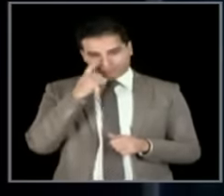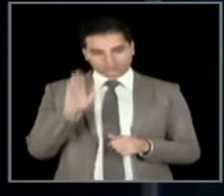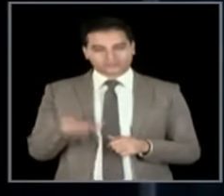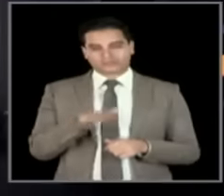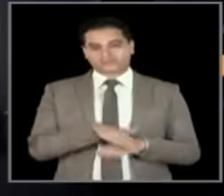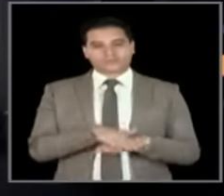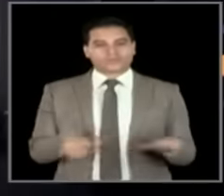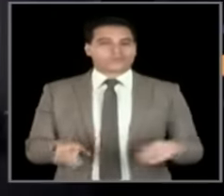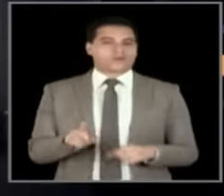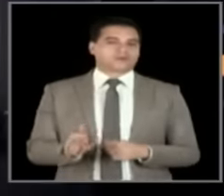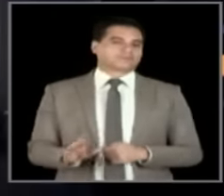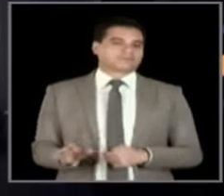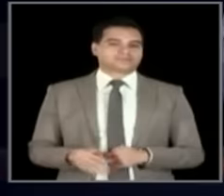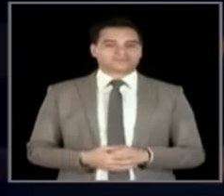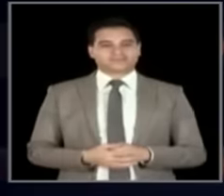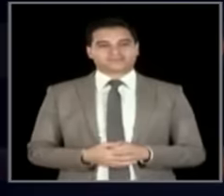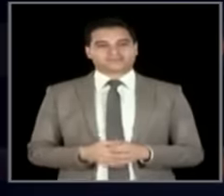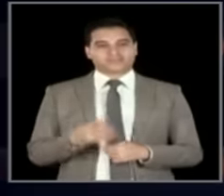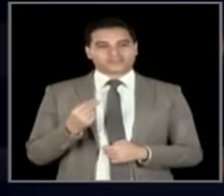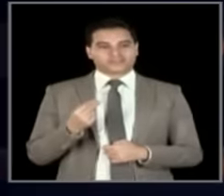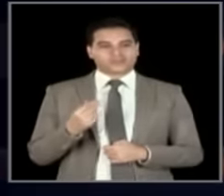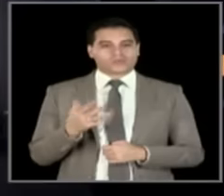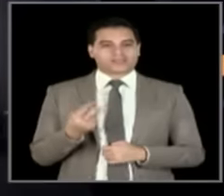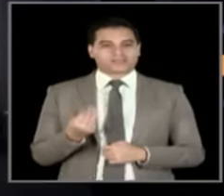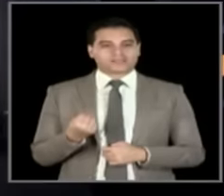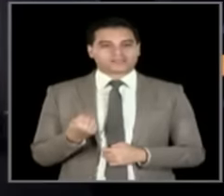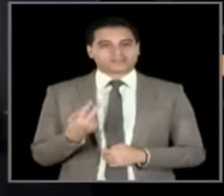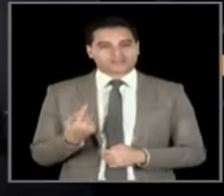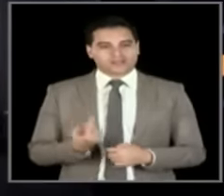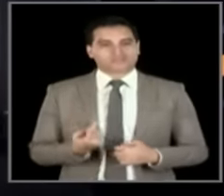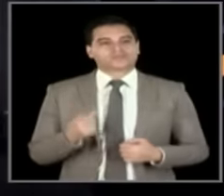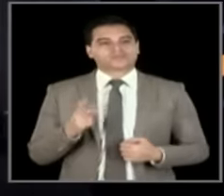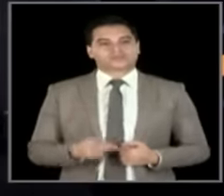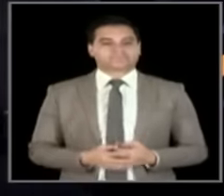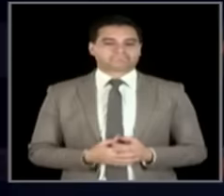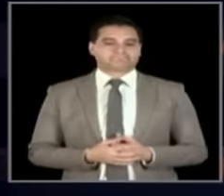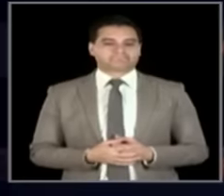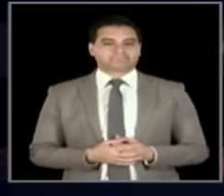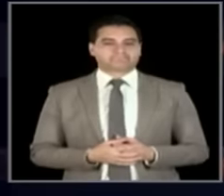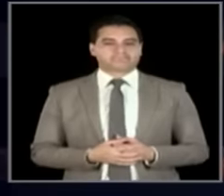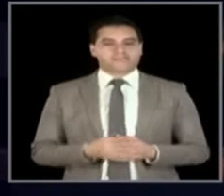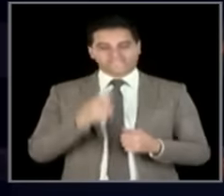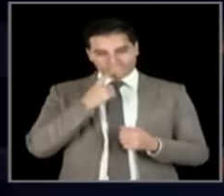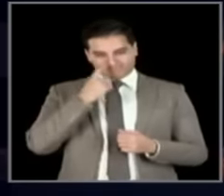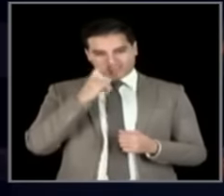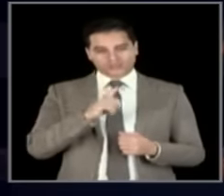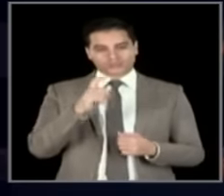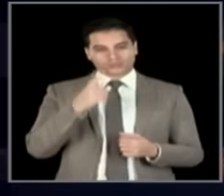لا فنون 20 نقطة؟ 20 نقطة. ولا 30 نقطة؟ 20. تمام.